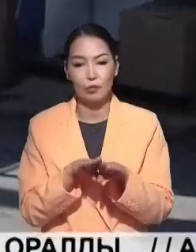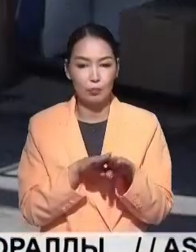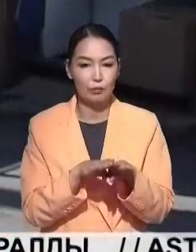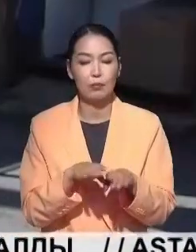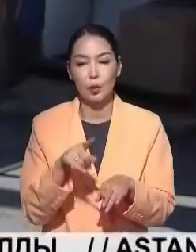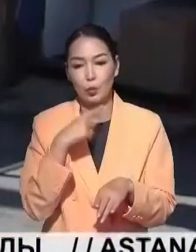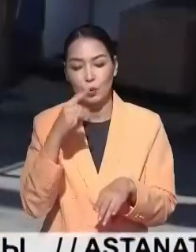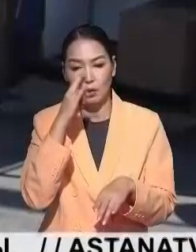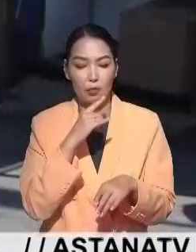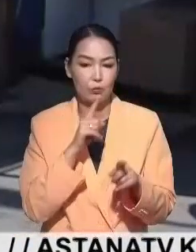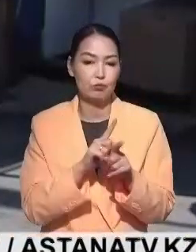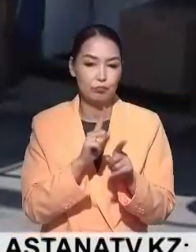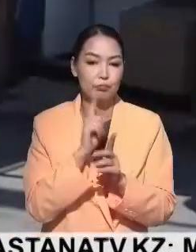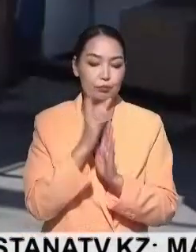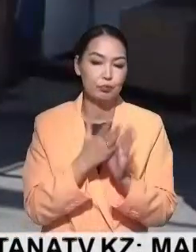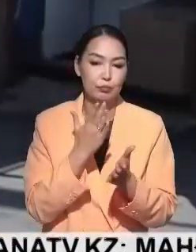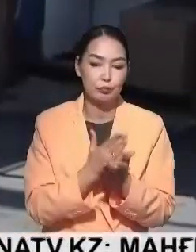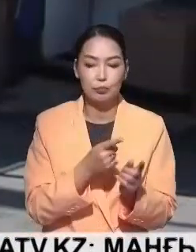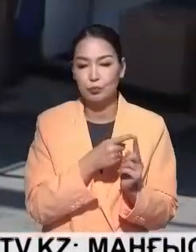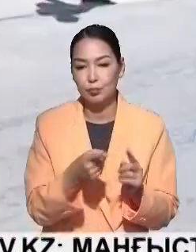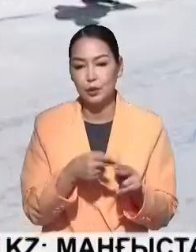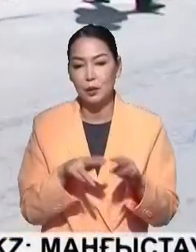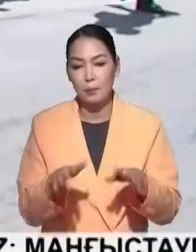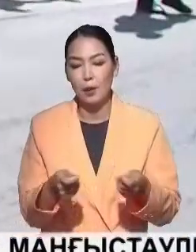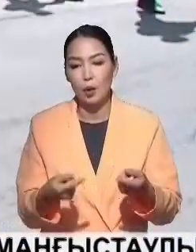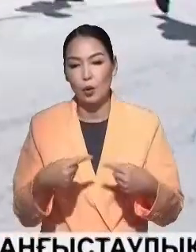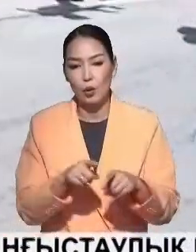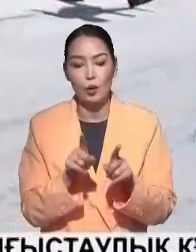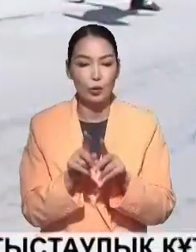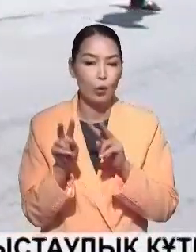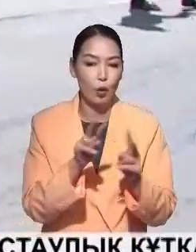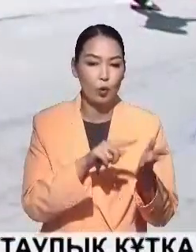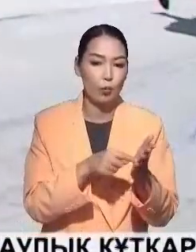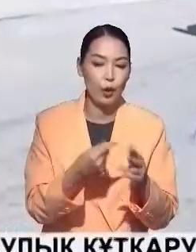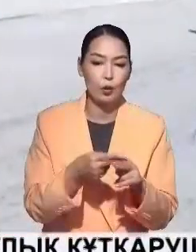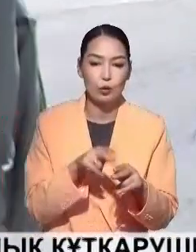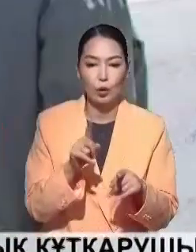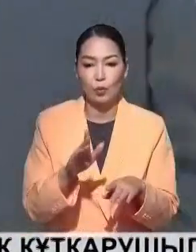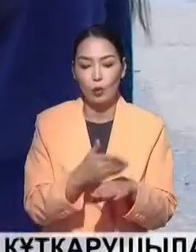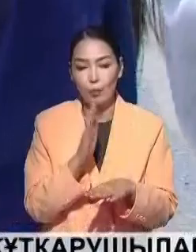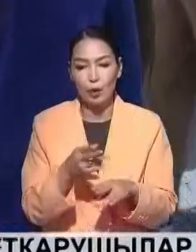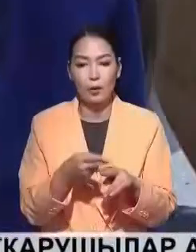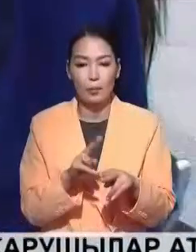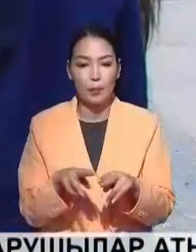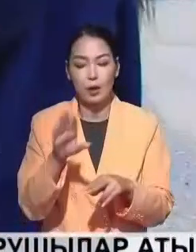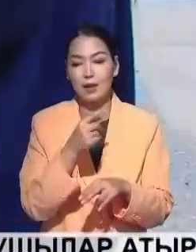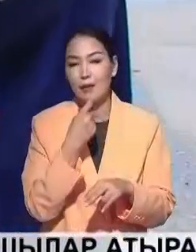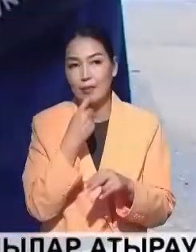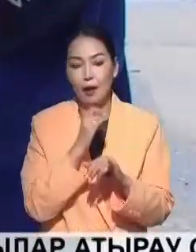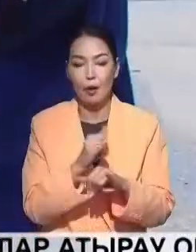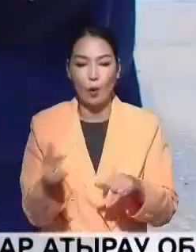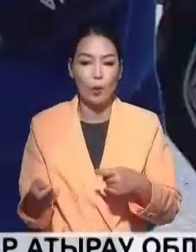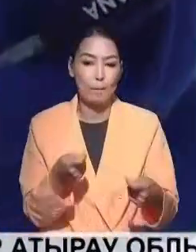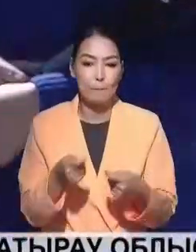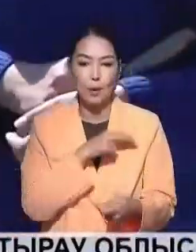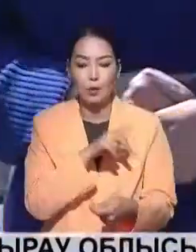понимают. 2018 жылдан бері жергілікті атқару органдарынан бақылау функциясы алынып тасталды. Сондықтан қалалық тілдерді дамыту басқармасының